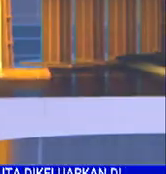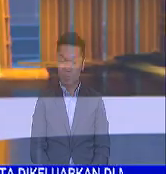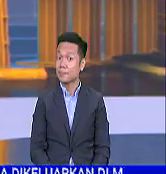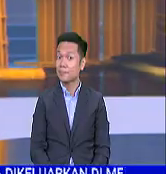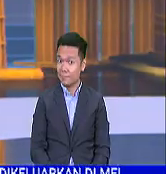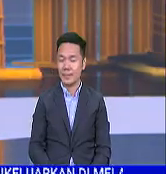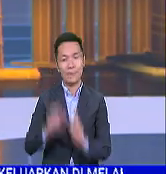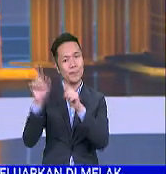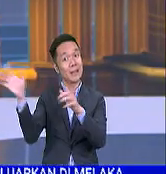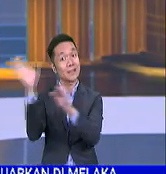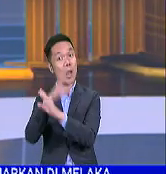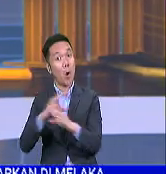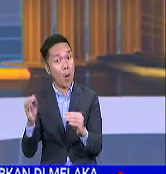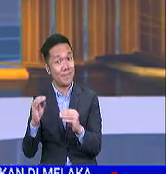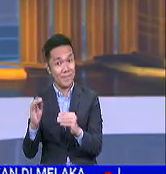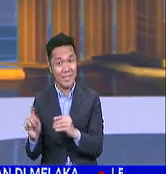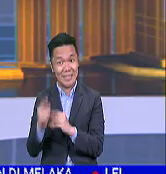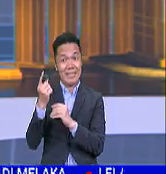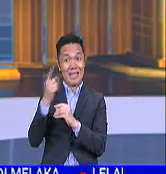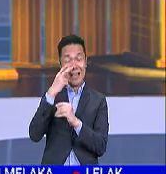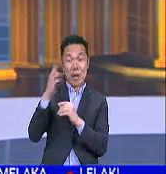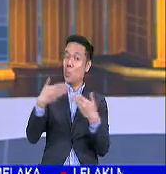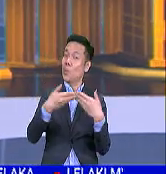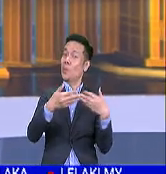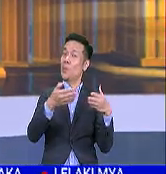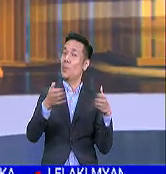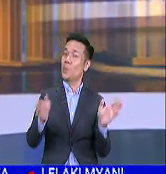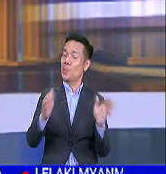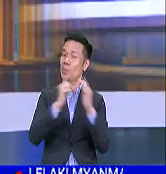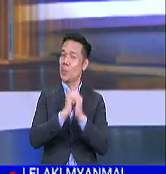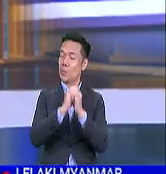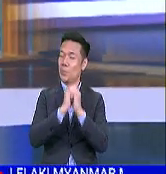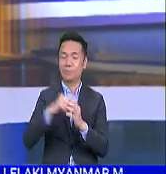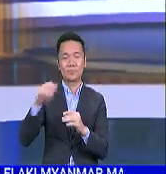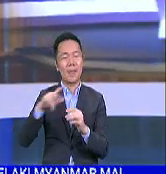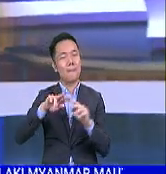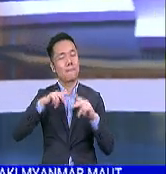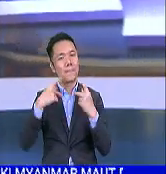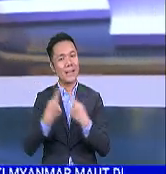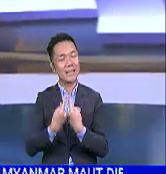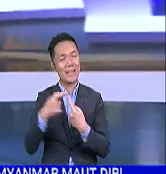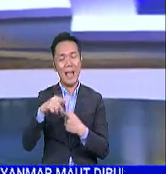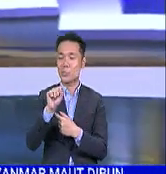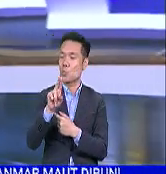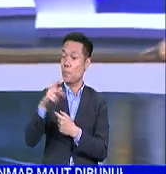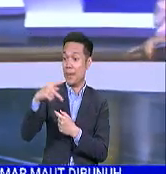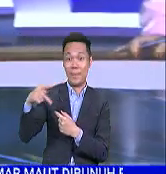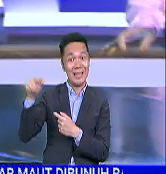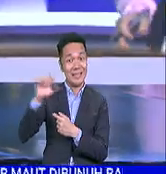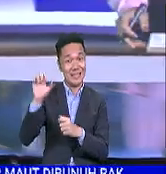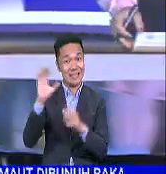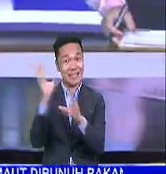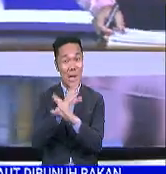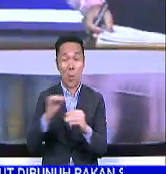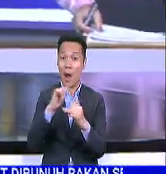Kita ke bumi Kenyalang buat julung kalinya, rumah terbuka Tahun Baru Cina Parti Rakyat Bersatu Sarawak SUPP dibuat